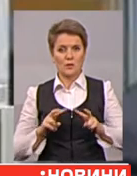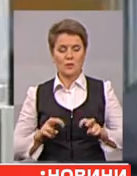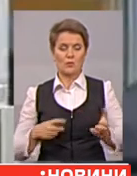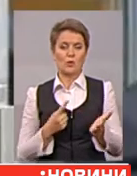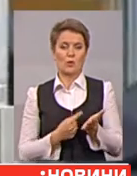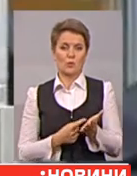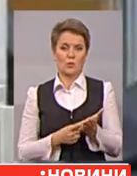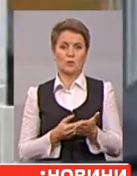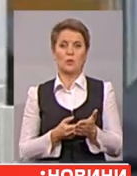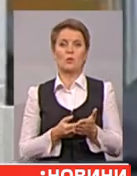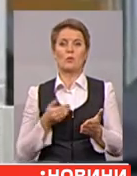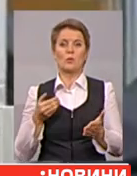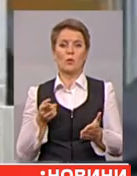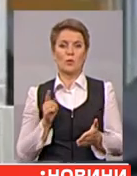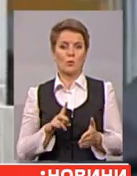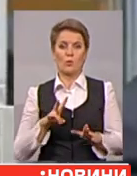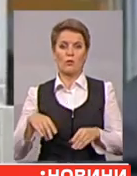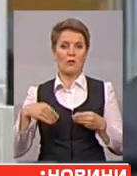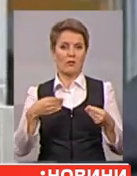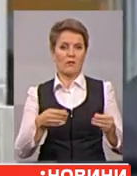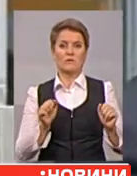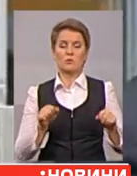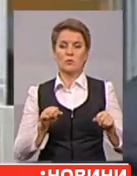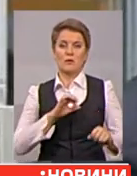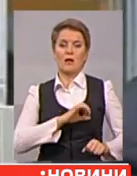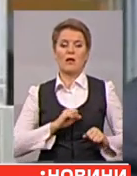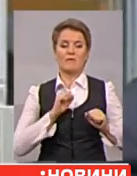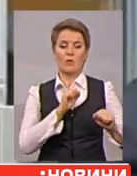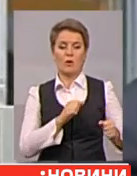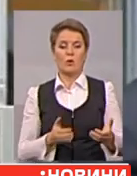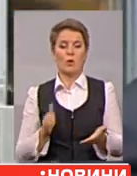до того, не надавши можливості адвокату ознайомитися з усіма матеріалами.